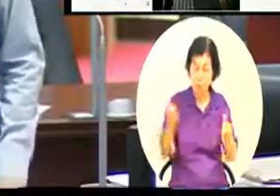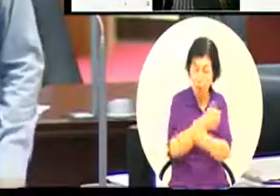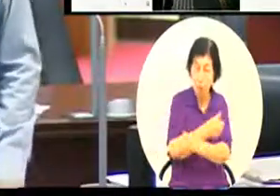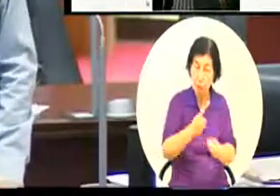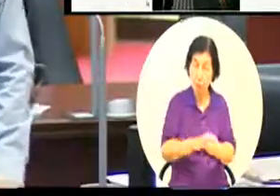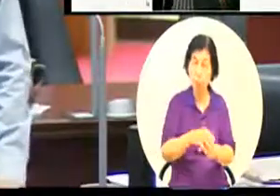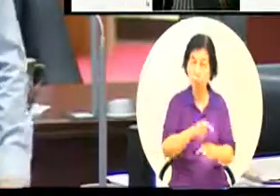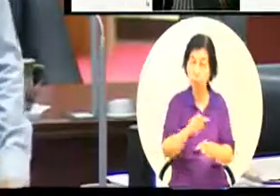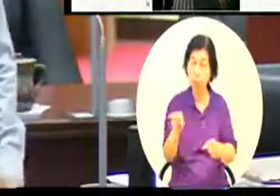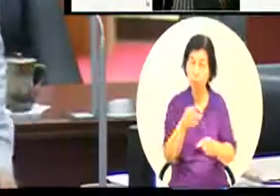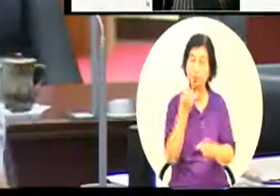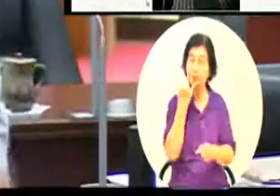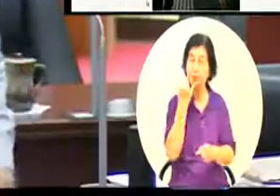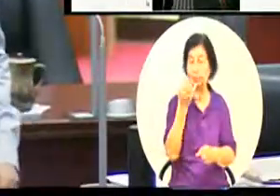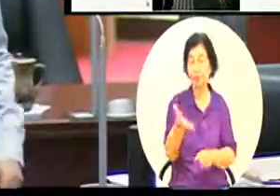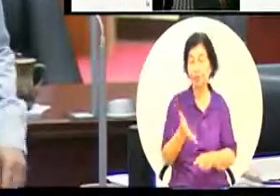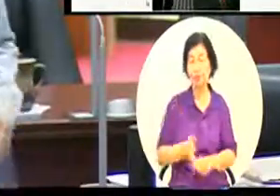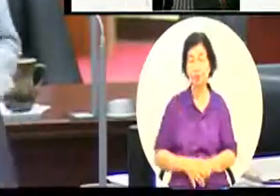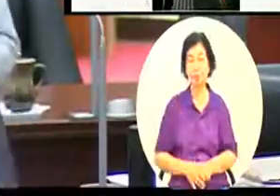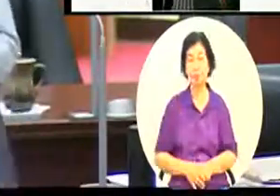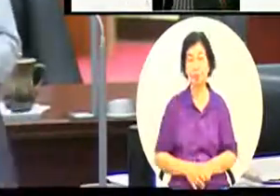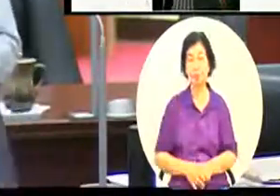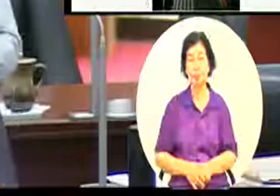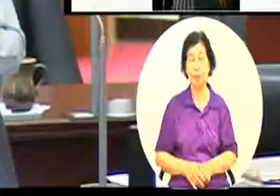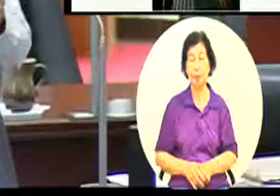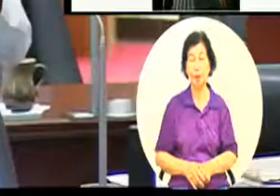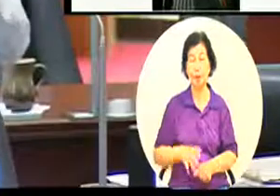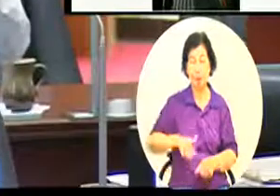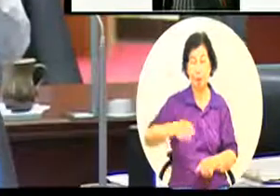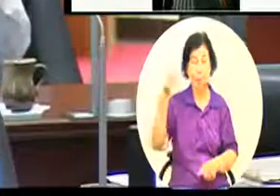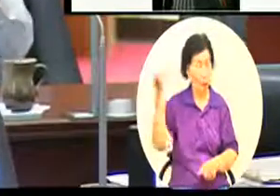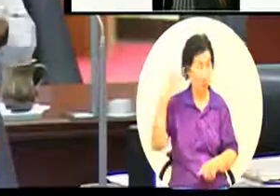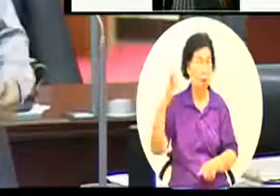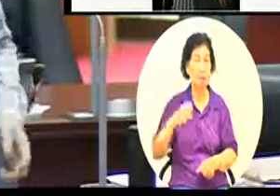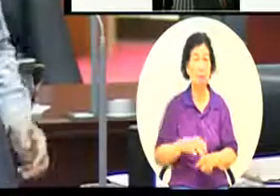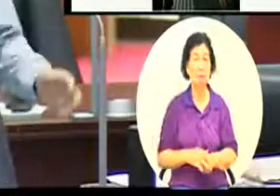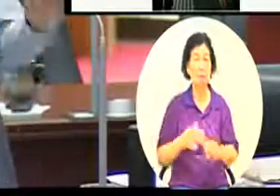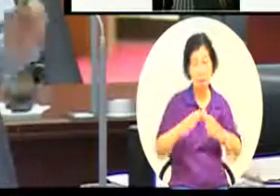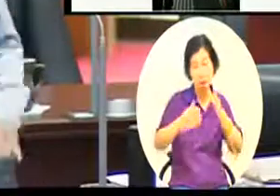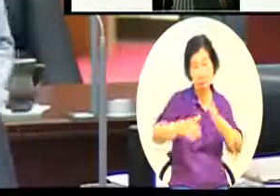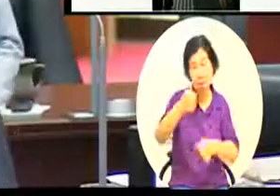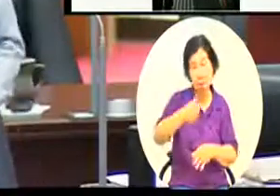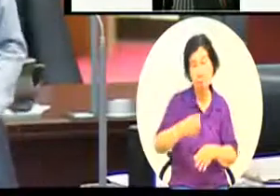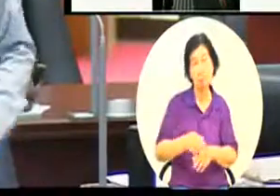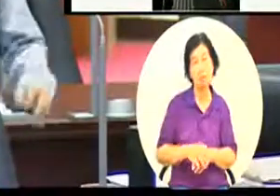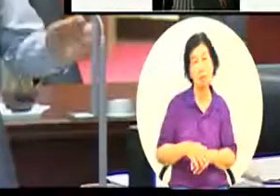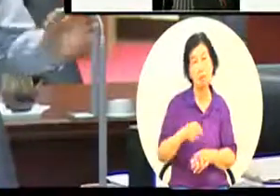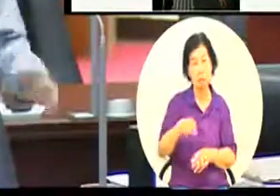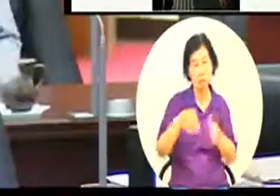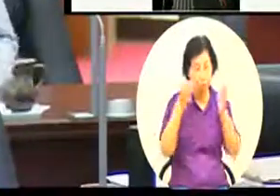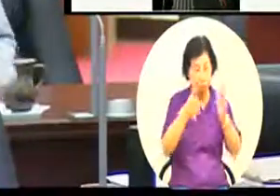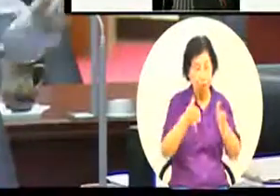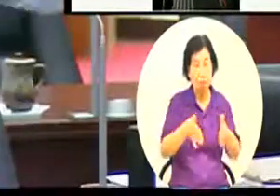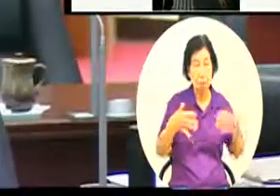到，对对，请市长哈，我先请问你，就是说针对这个问题，